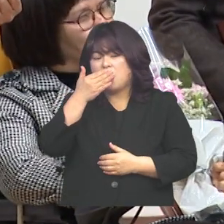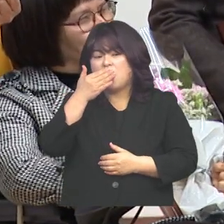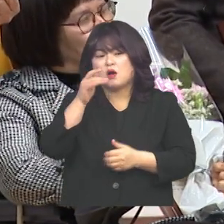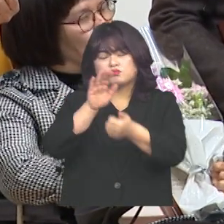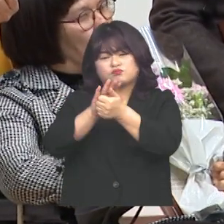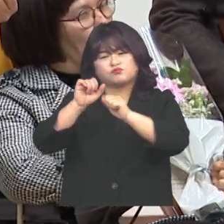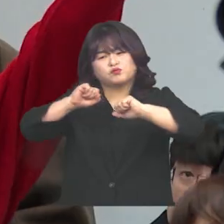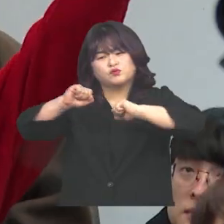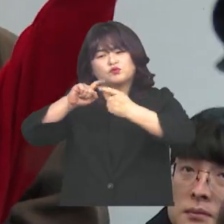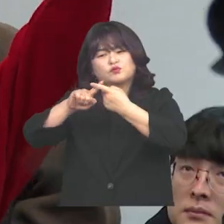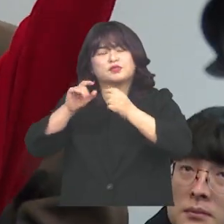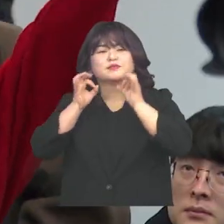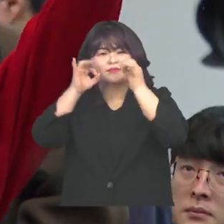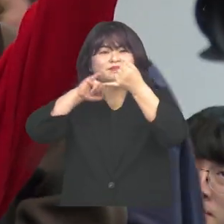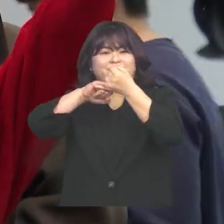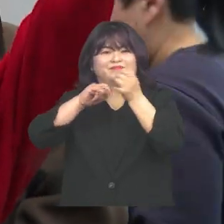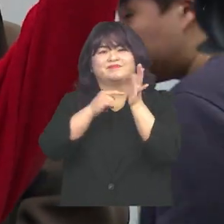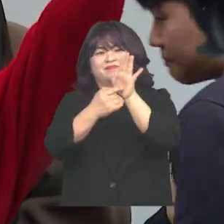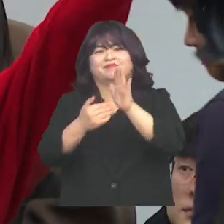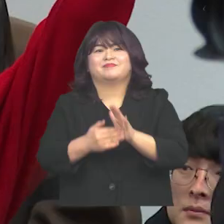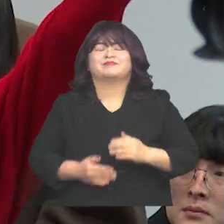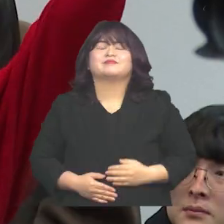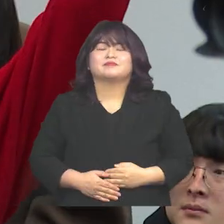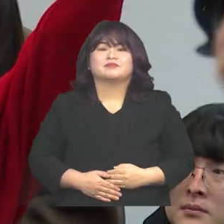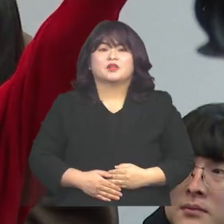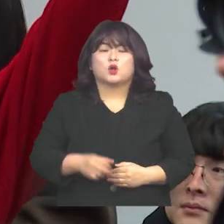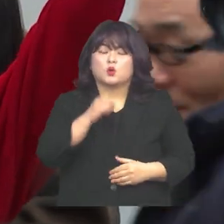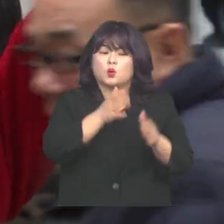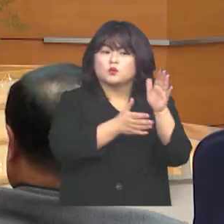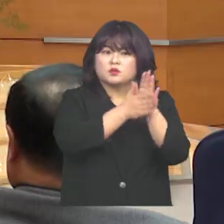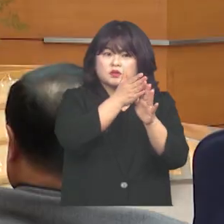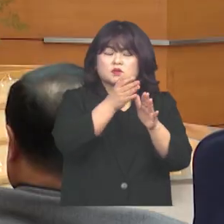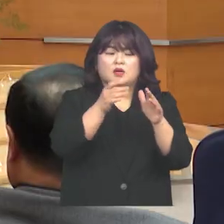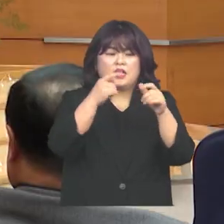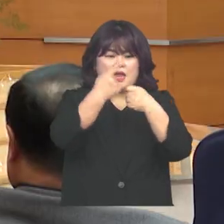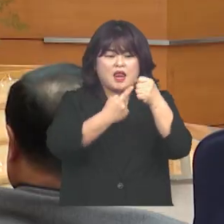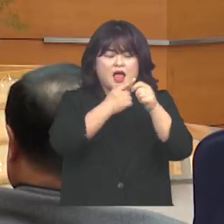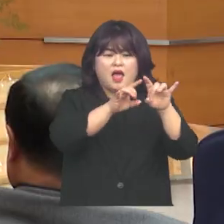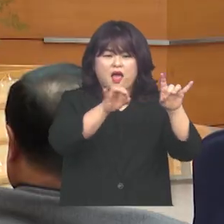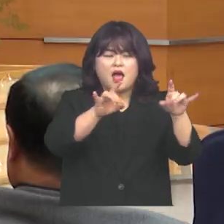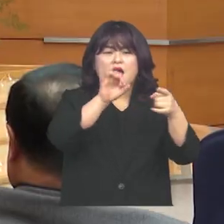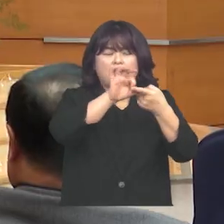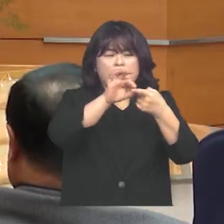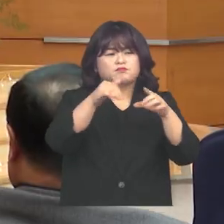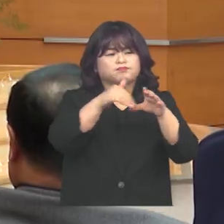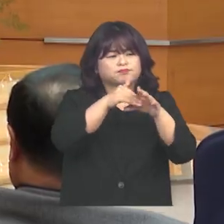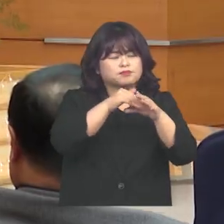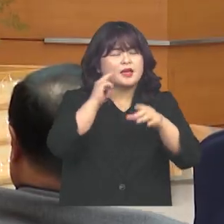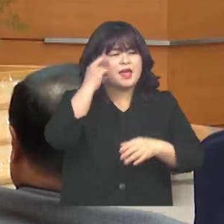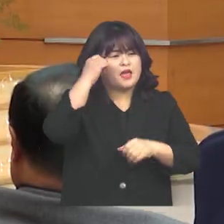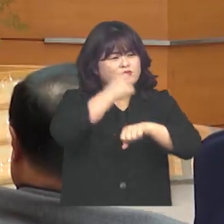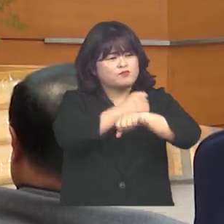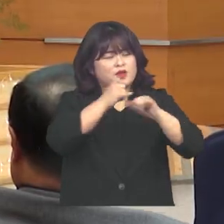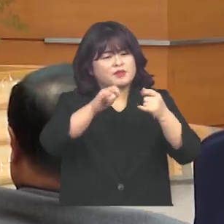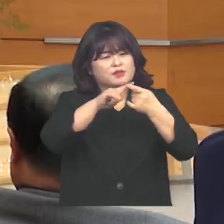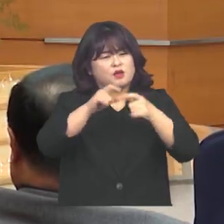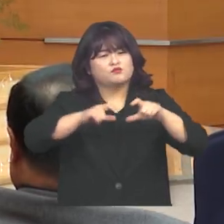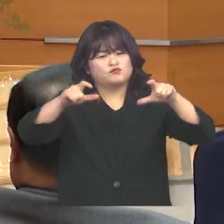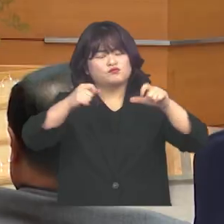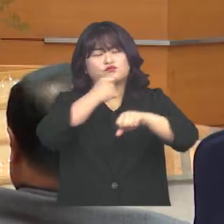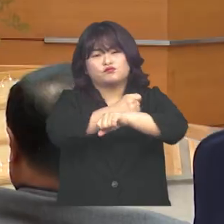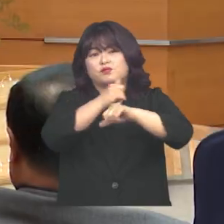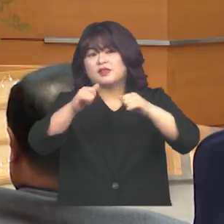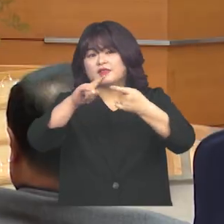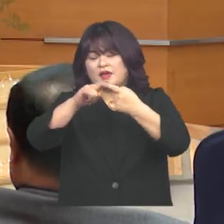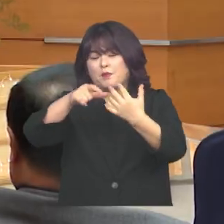활동 지원에도 최선을 다하겠다고 말했습니다. 한편 시는 매년 지역 문화예술 활성화와 시민 문화 향유